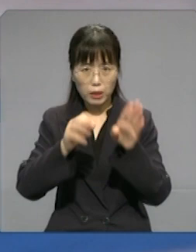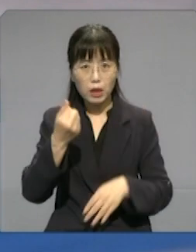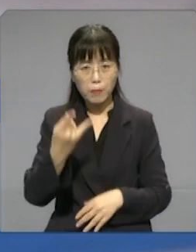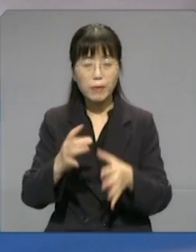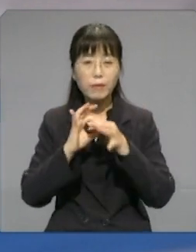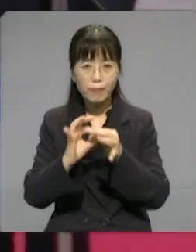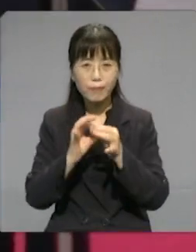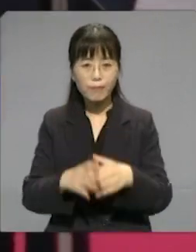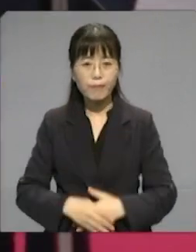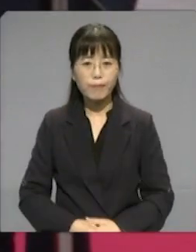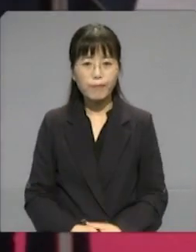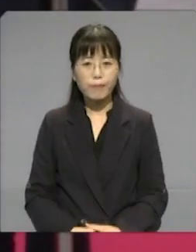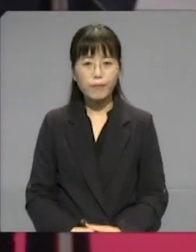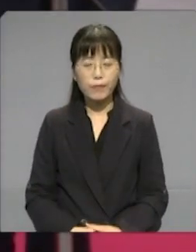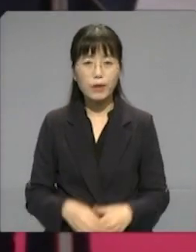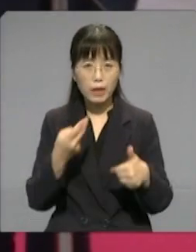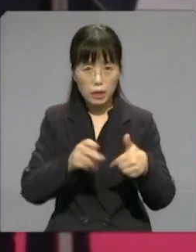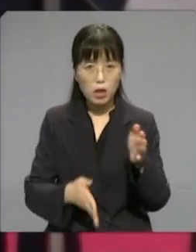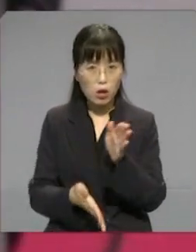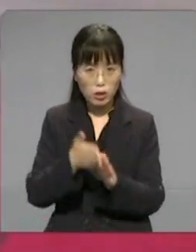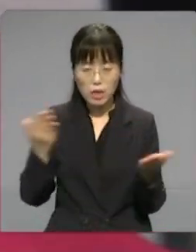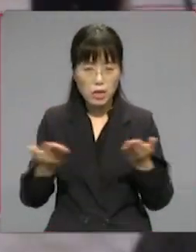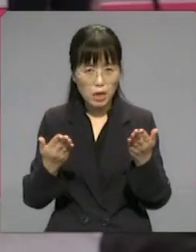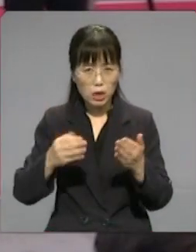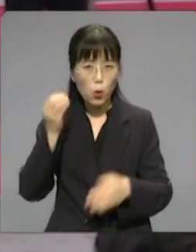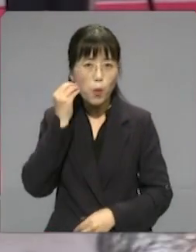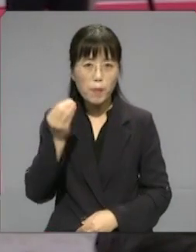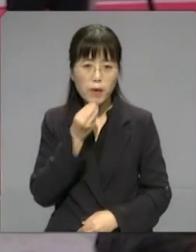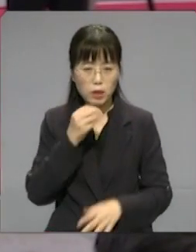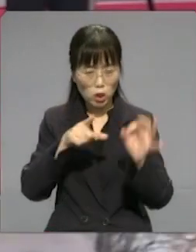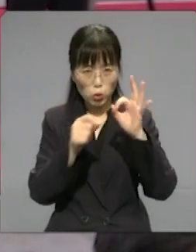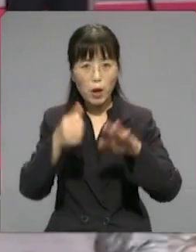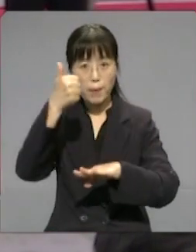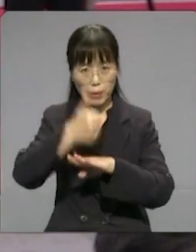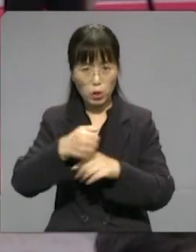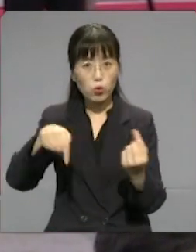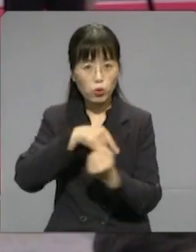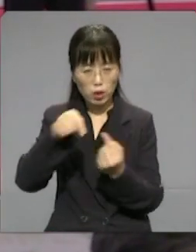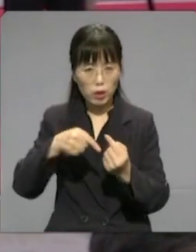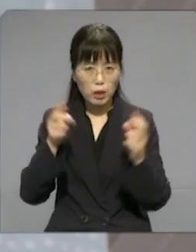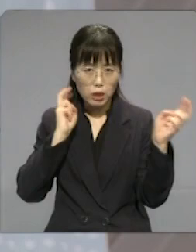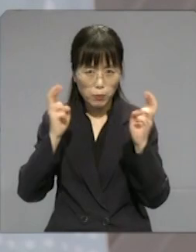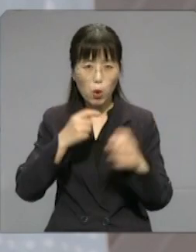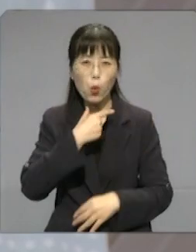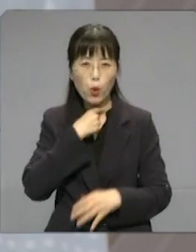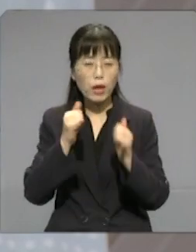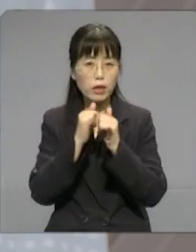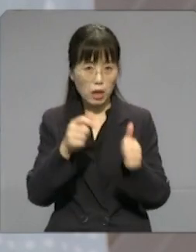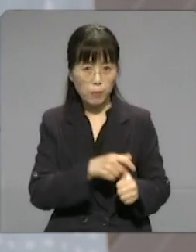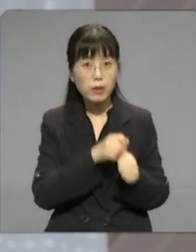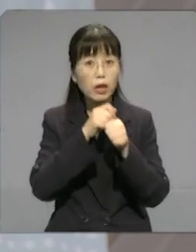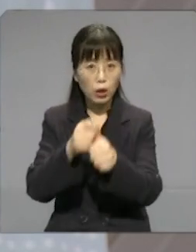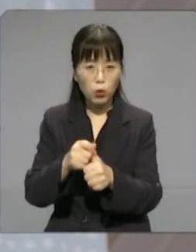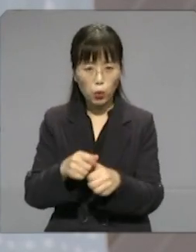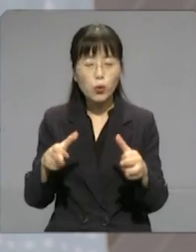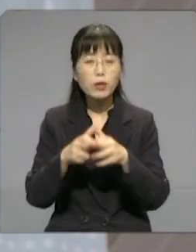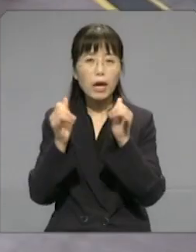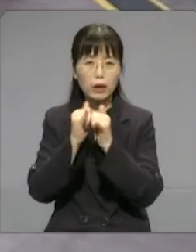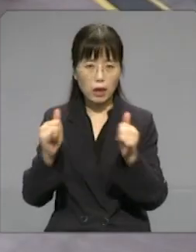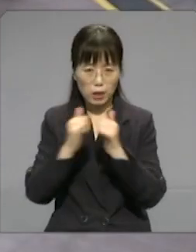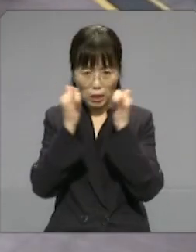박람회를 통해서 인천시는 일자리 홈페이지를 이달 말까지 운영해 기업은 원하는 인재를 채용하고